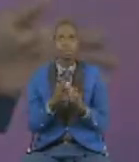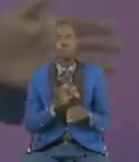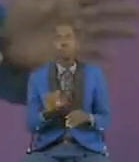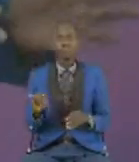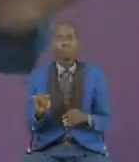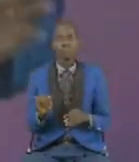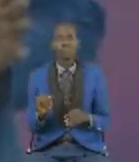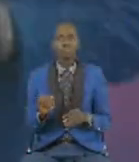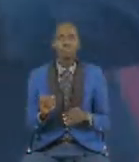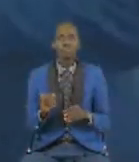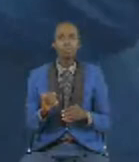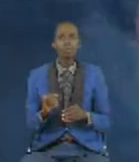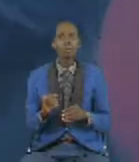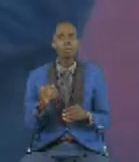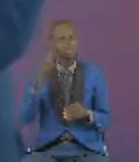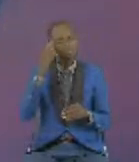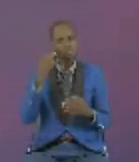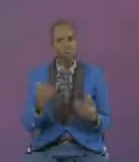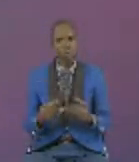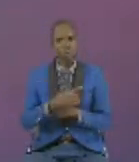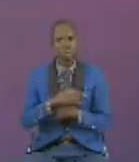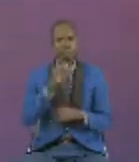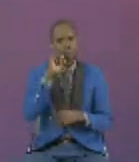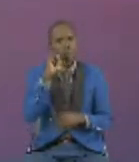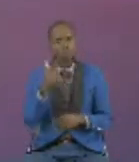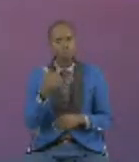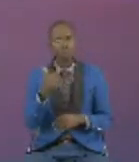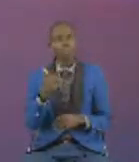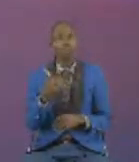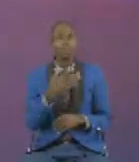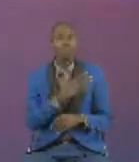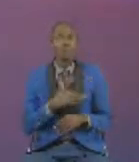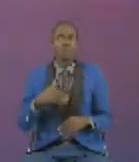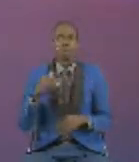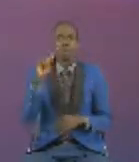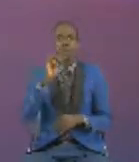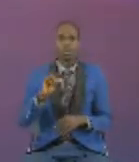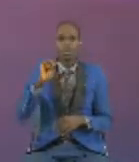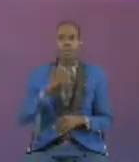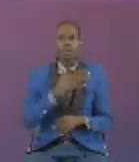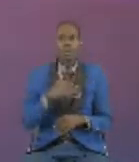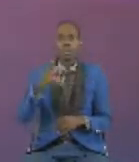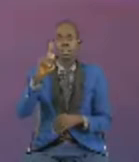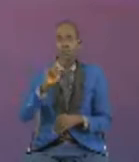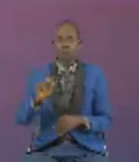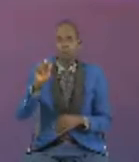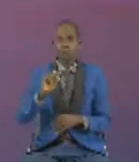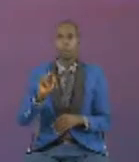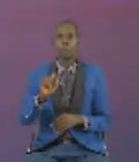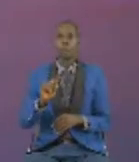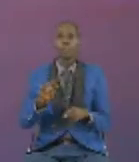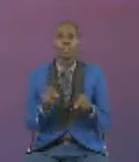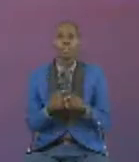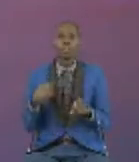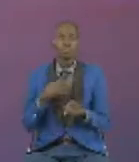pour les 4 jours, aujourd'hui, demain, après lundi et mardi, je vais considérer l'histoire de